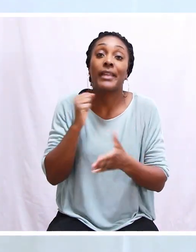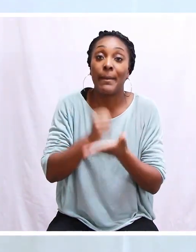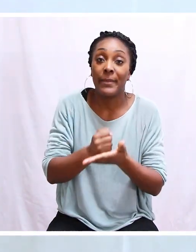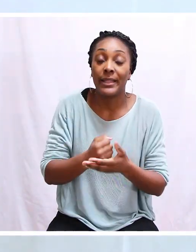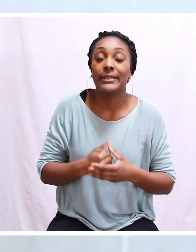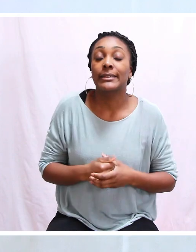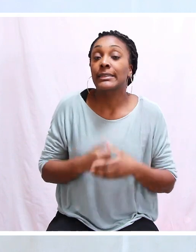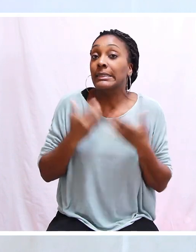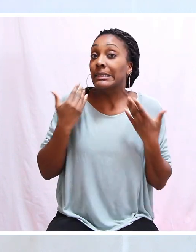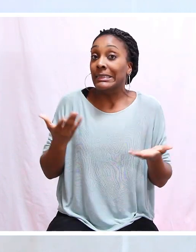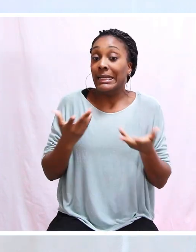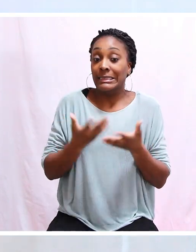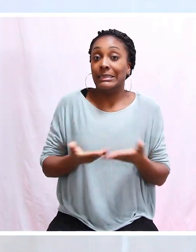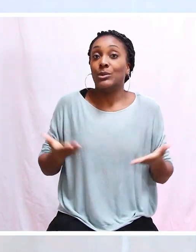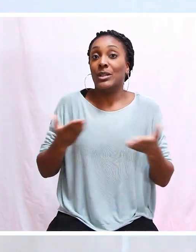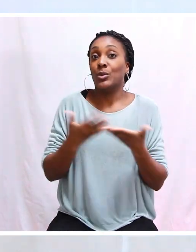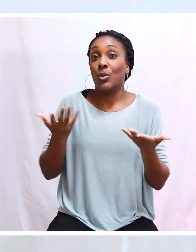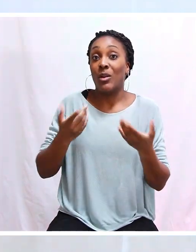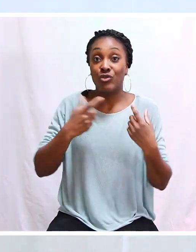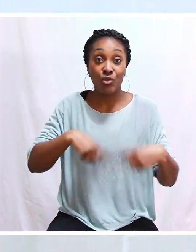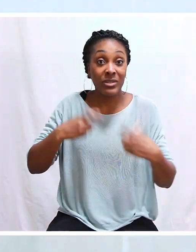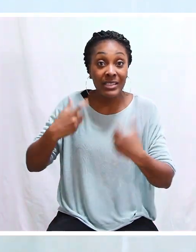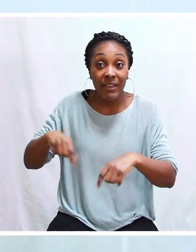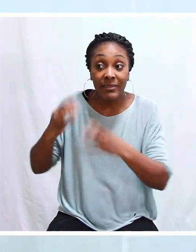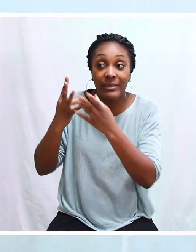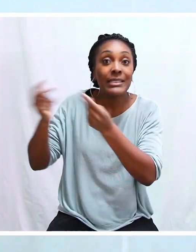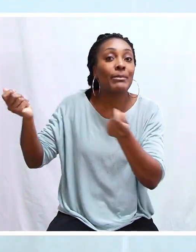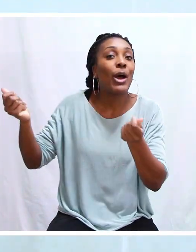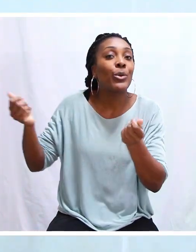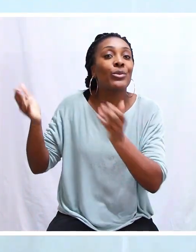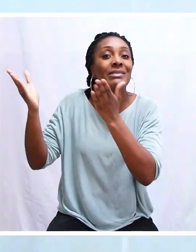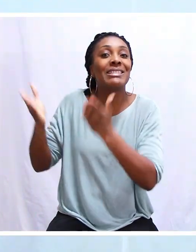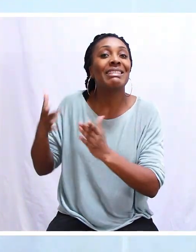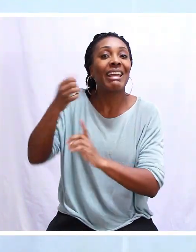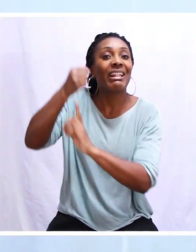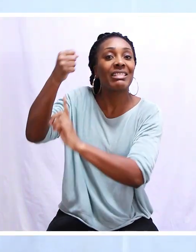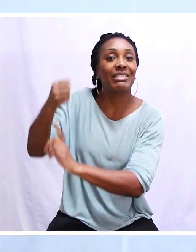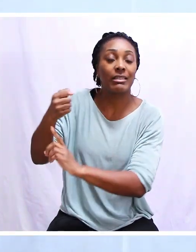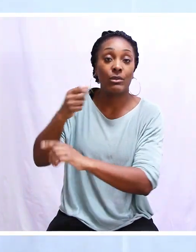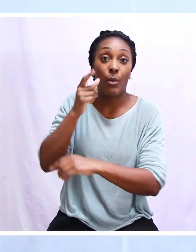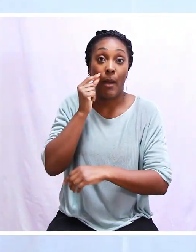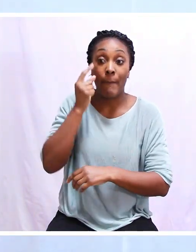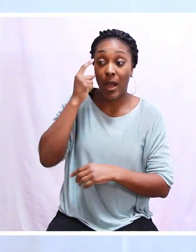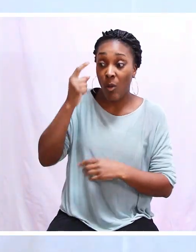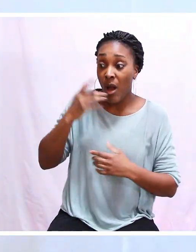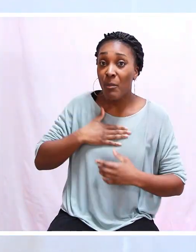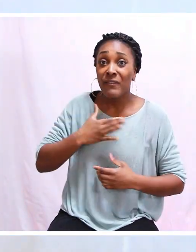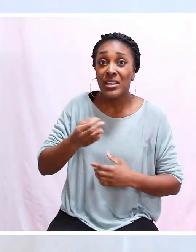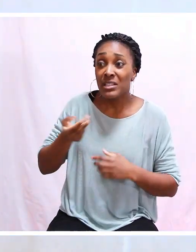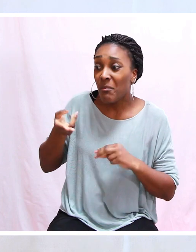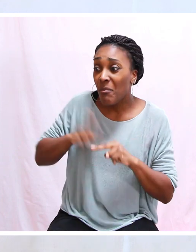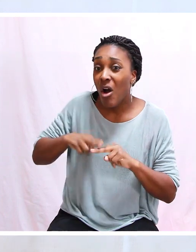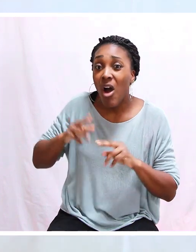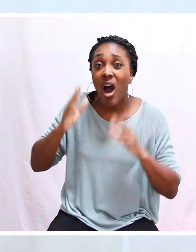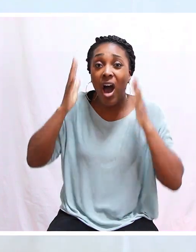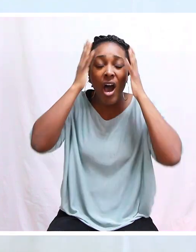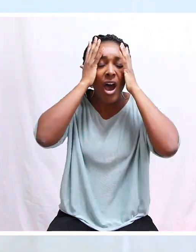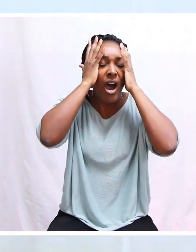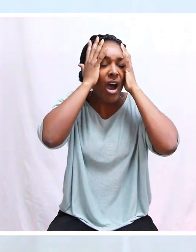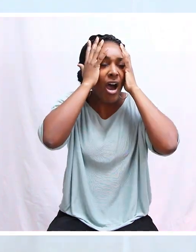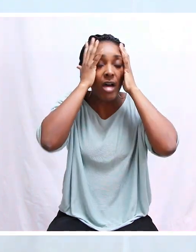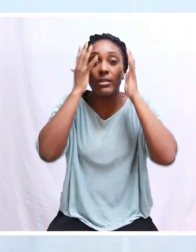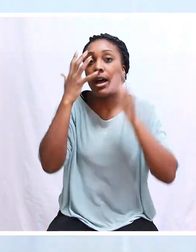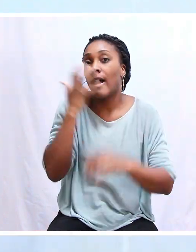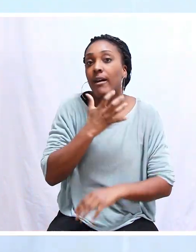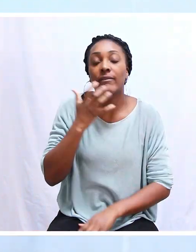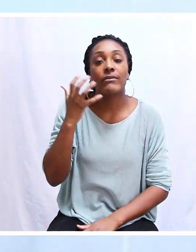On est dans ce temps où Joseph a disparu et que le papa croit qu'il est vraiment mort. Donc pour lui, c'est la fin, quoi. C'est la